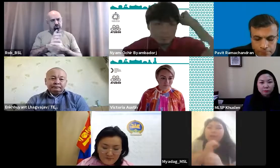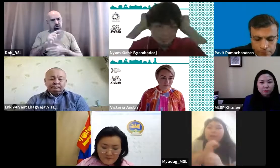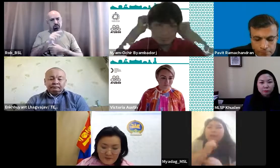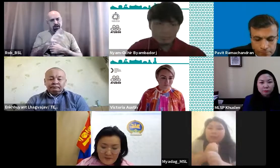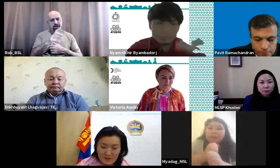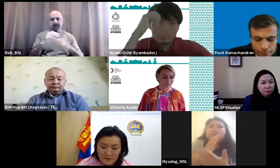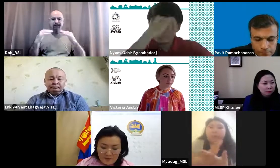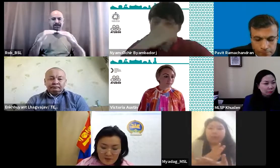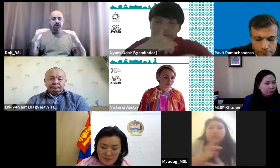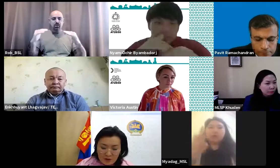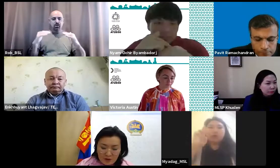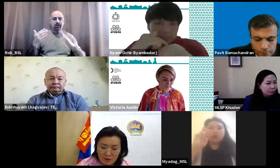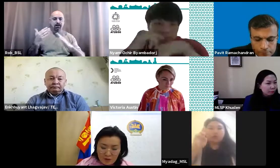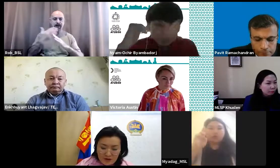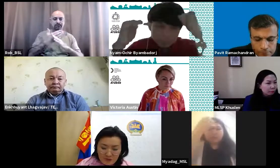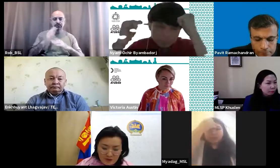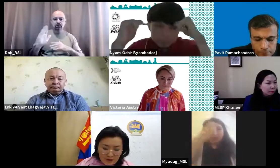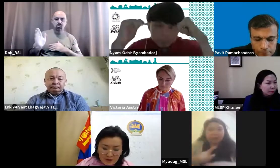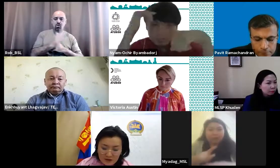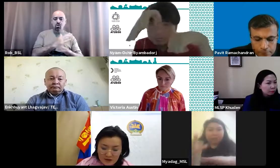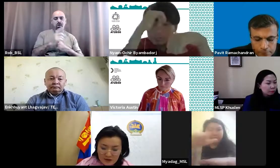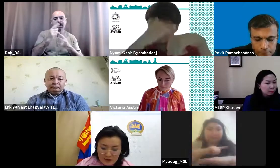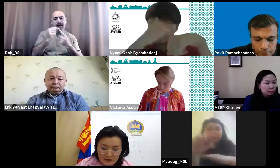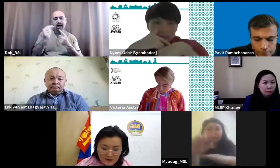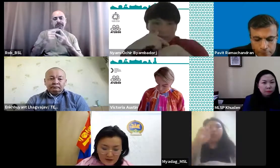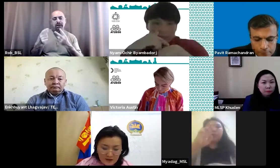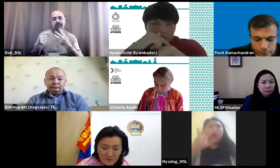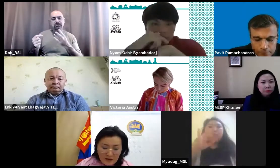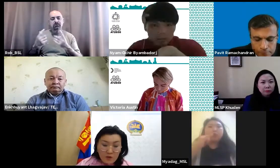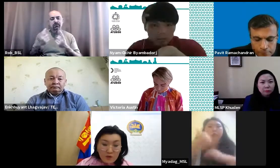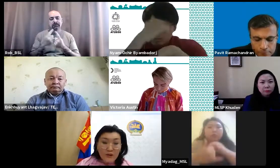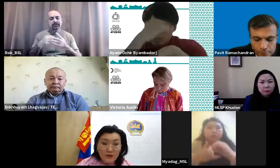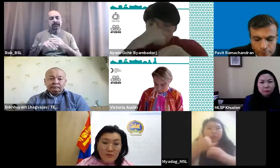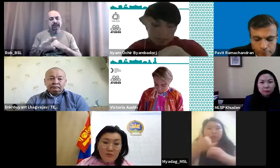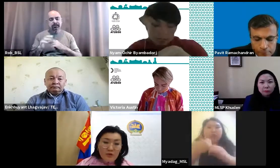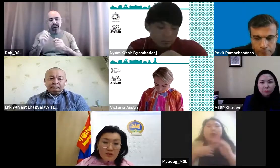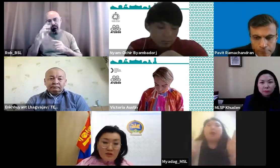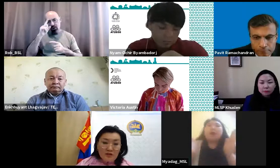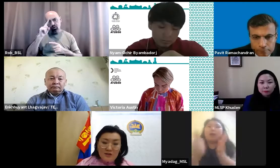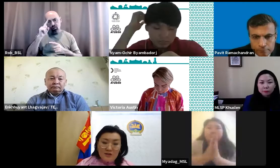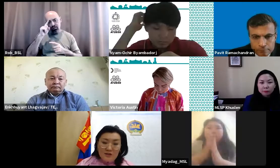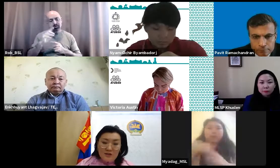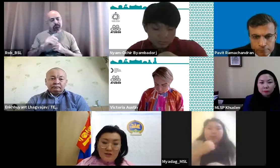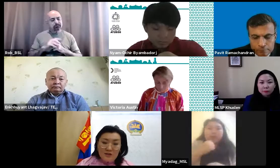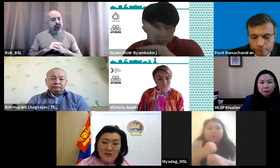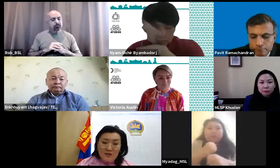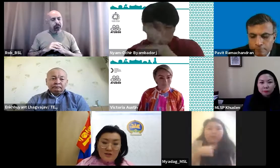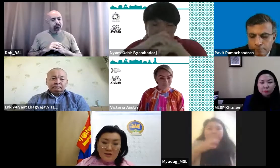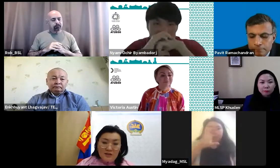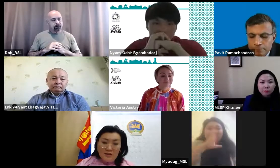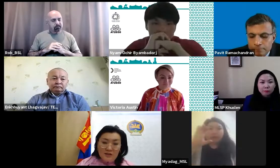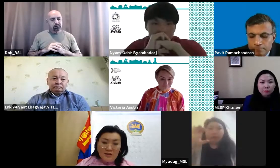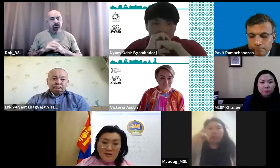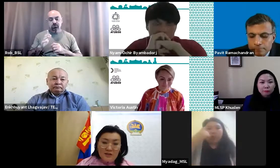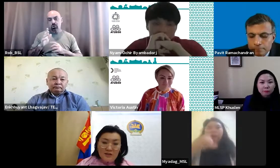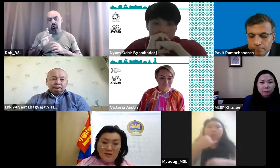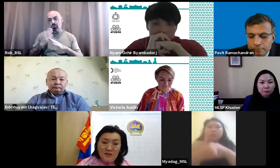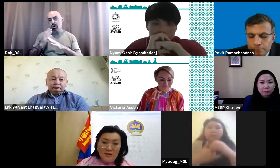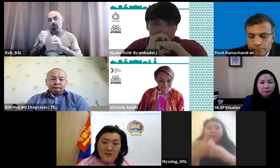газар, Японы олон улсын хамтын ажиллагааны байгууллага Монгол улсын засгийн газартаа одоо бас